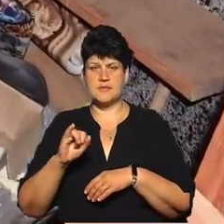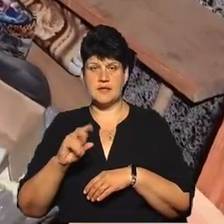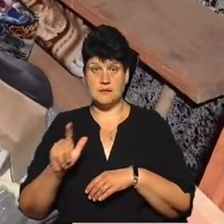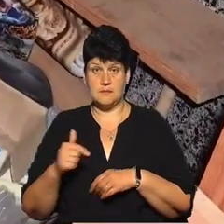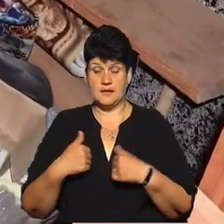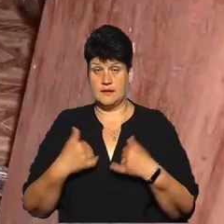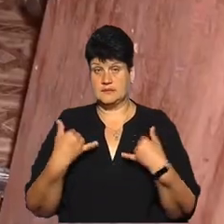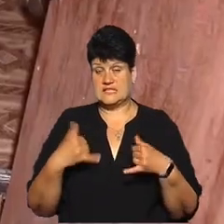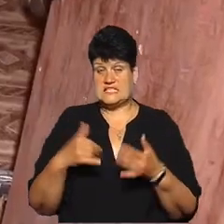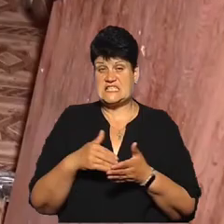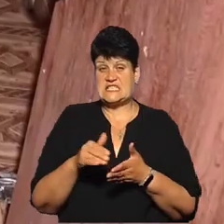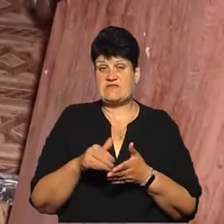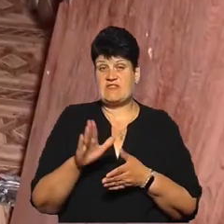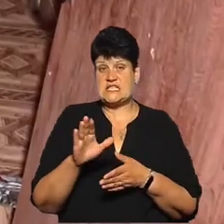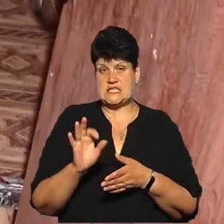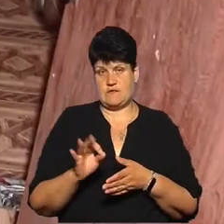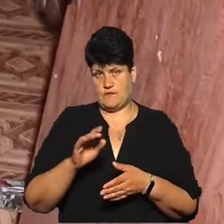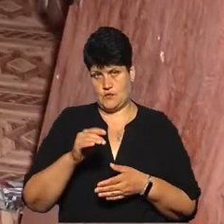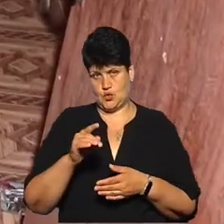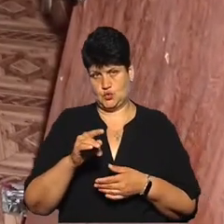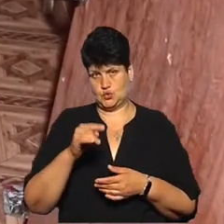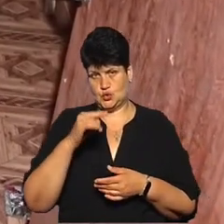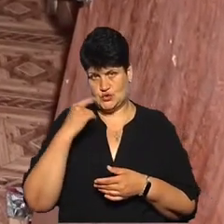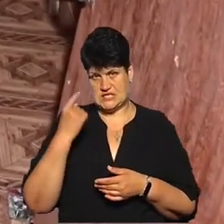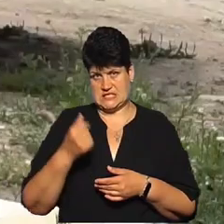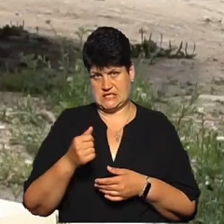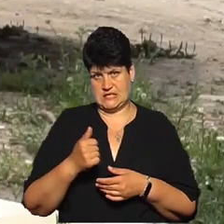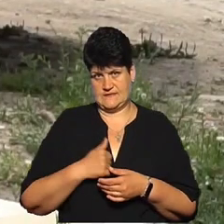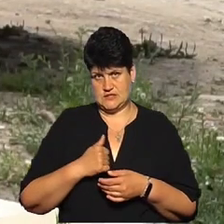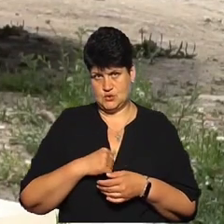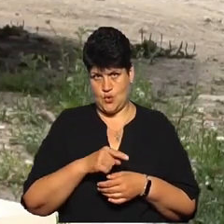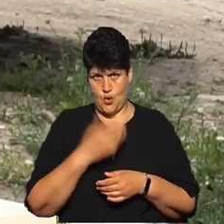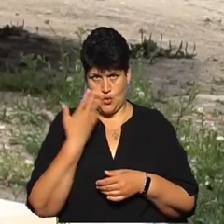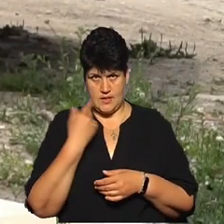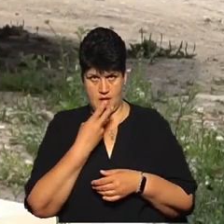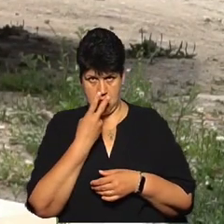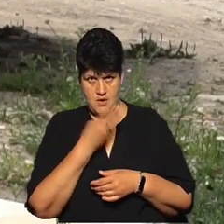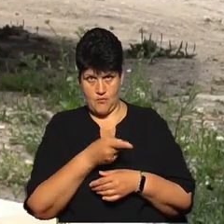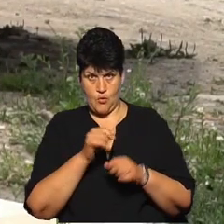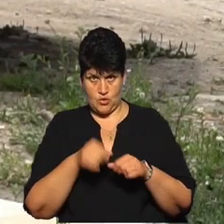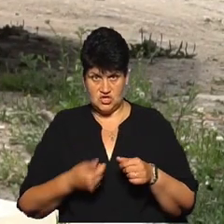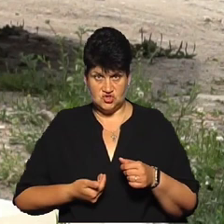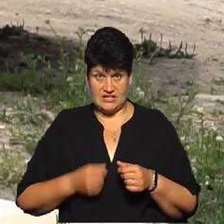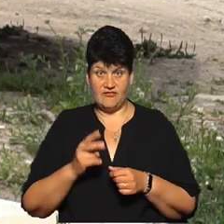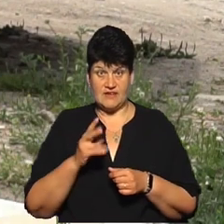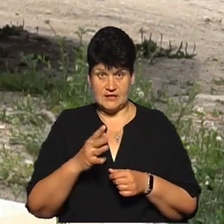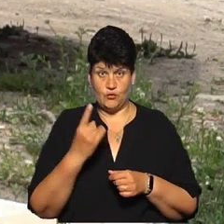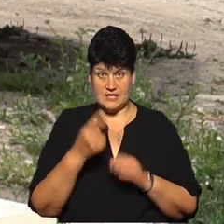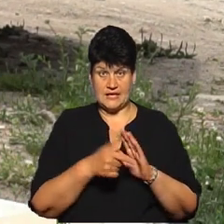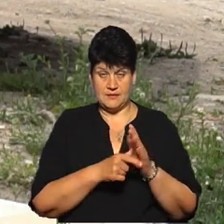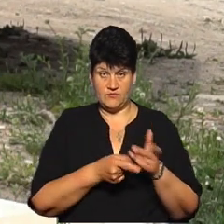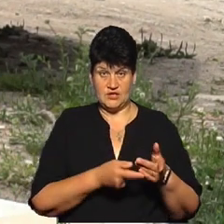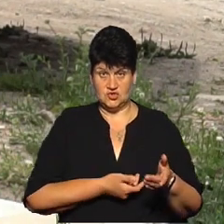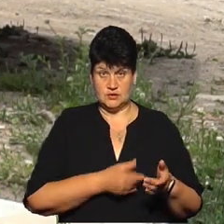свинство російських військовослужбовців, коли я особисто бачив, що вони могли жити в квартирі, в одній кімнаті вони проживали